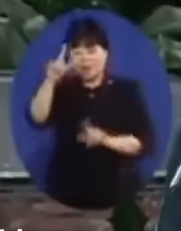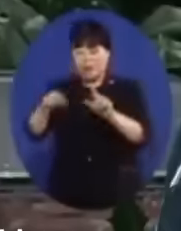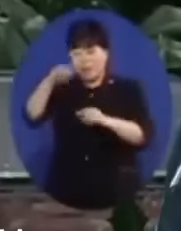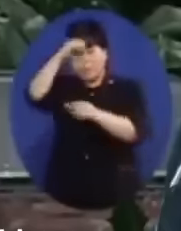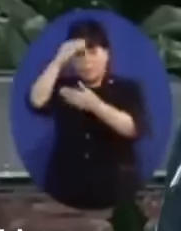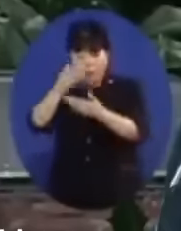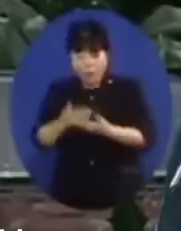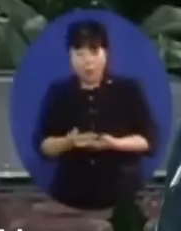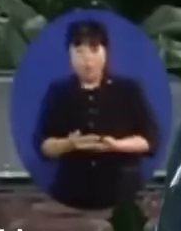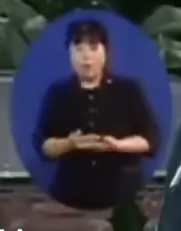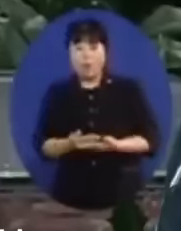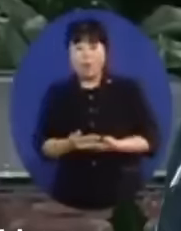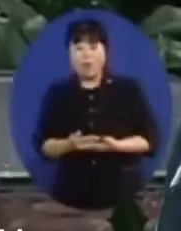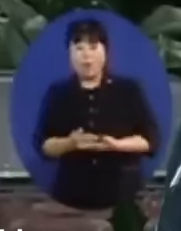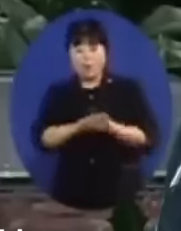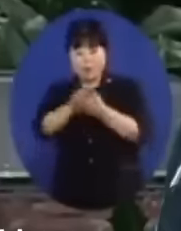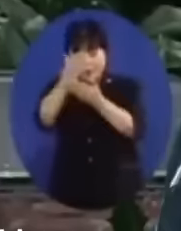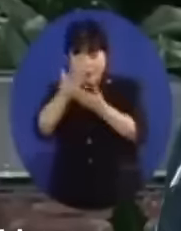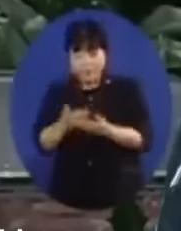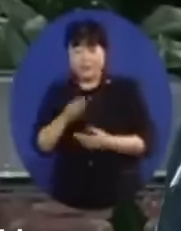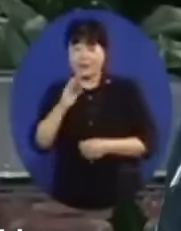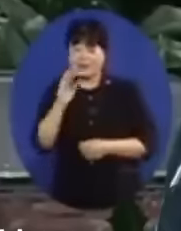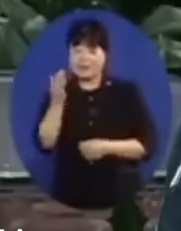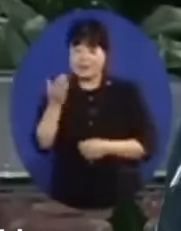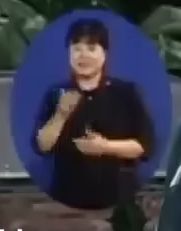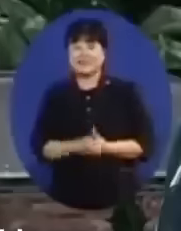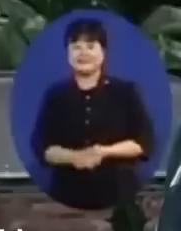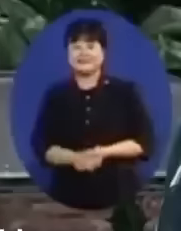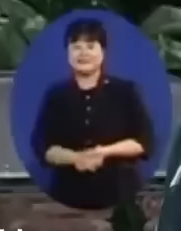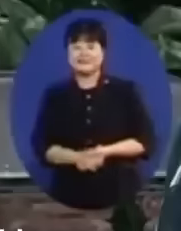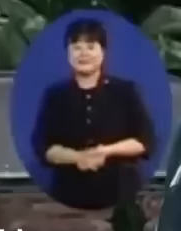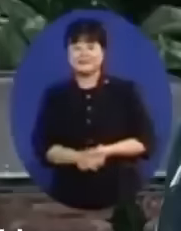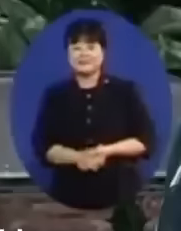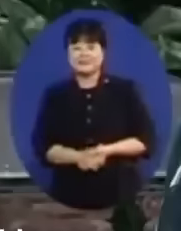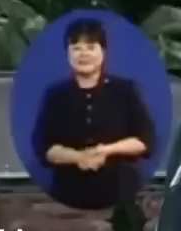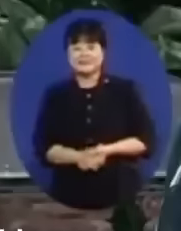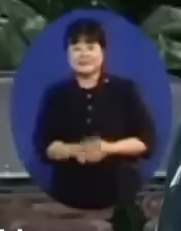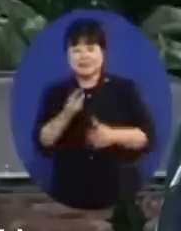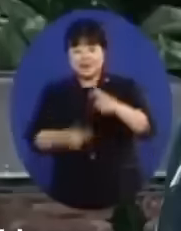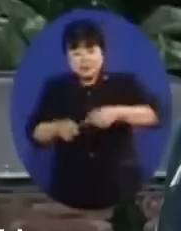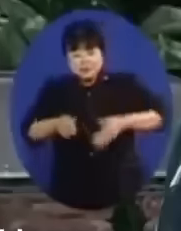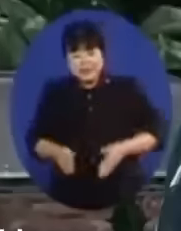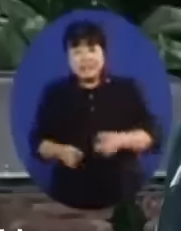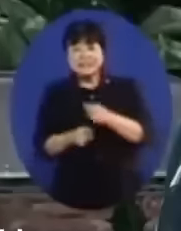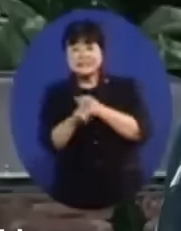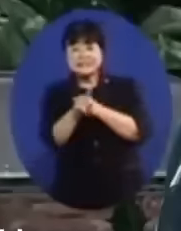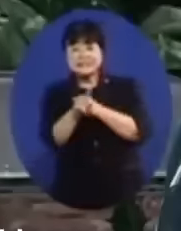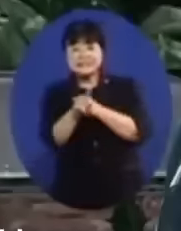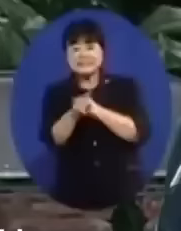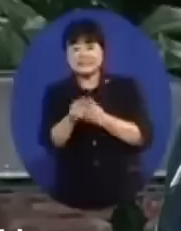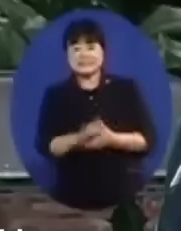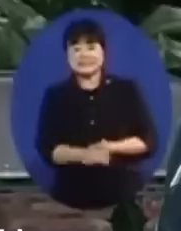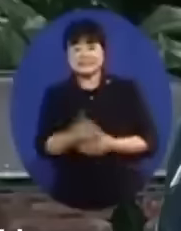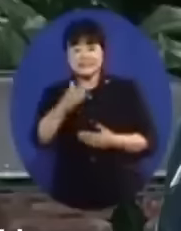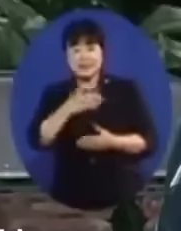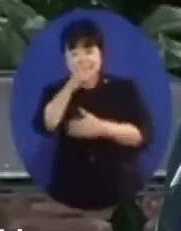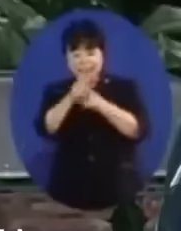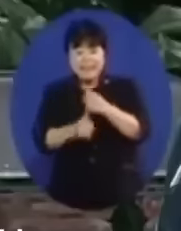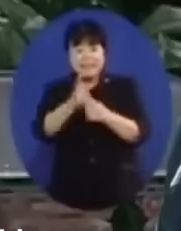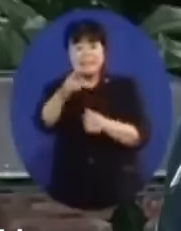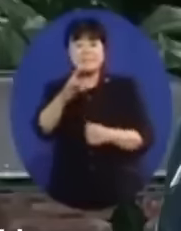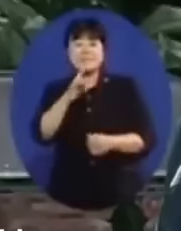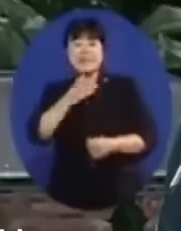닮아 변화된 사람으로 만들어주는 것을 말하는 것입니다. 거듭난다는 것, 이것은 나와